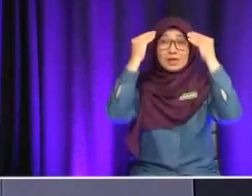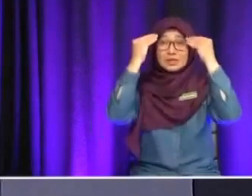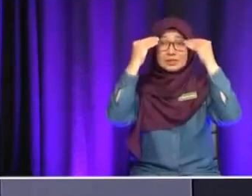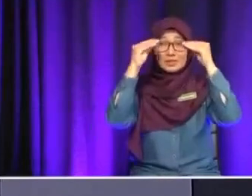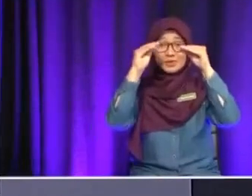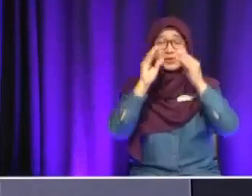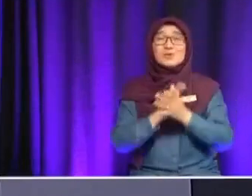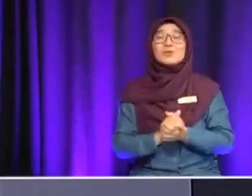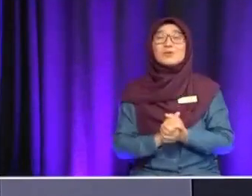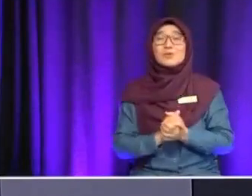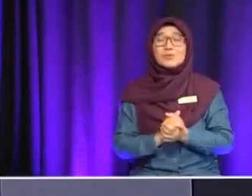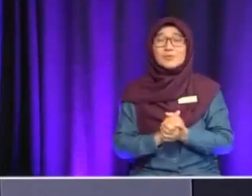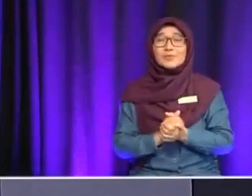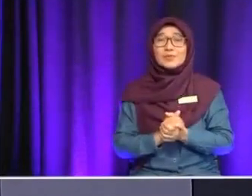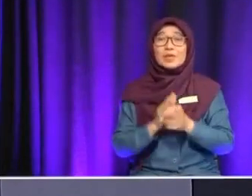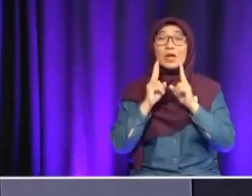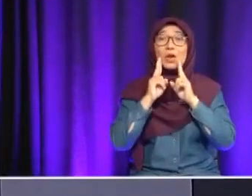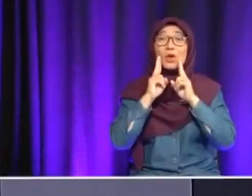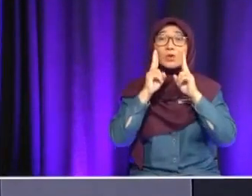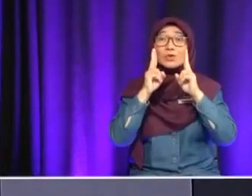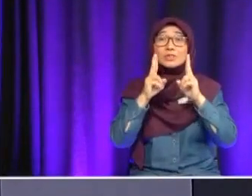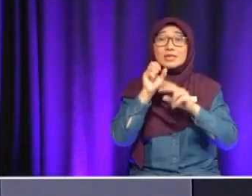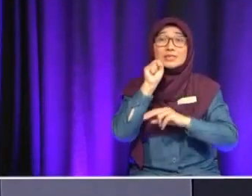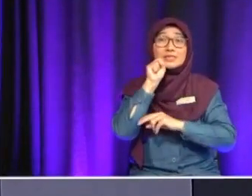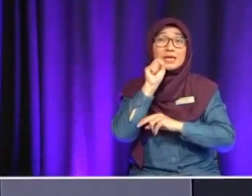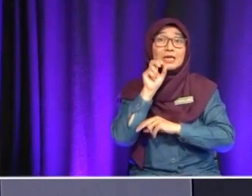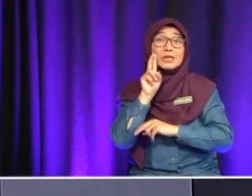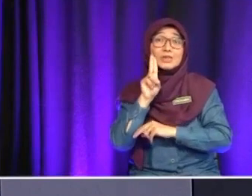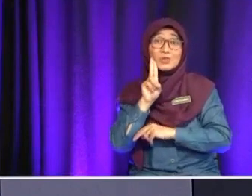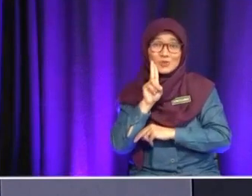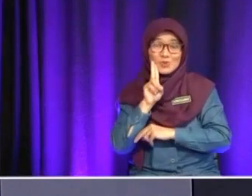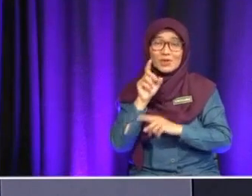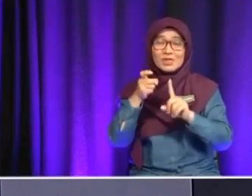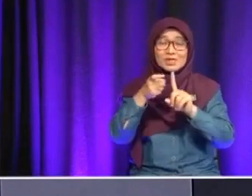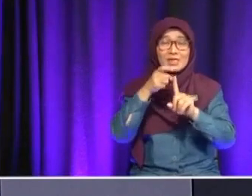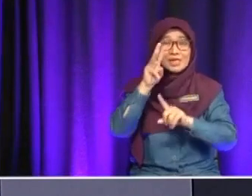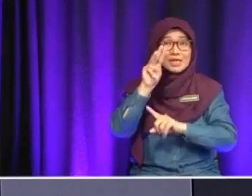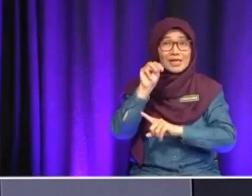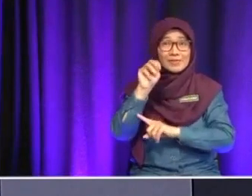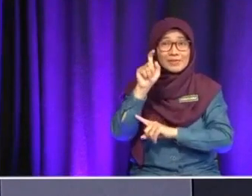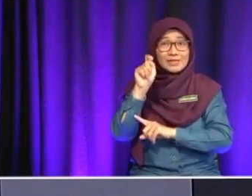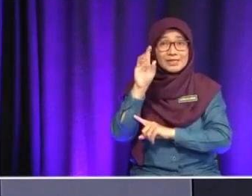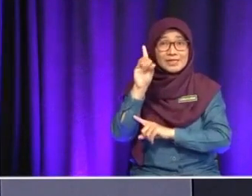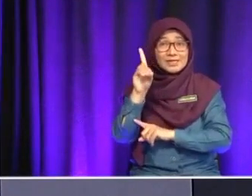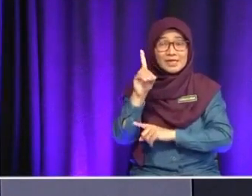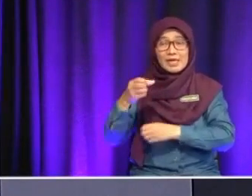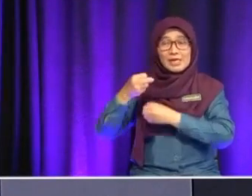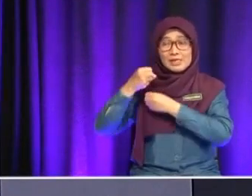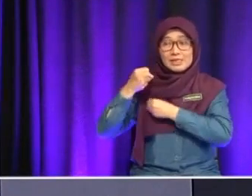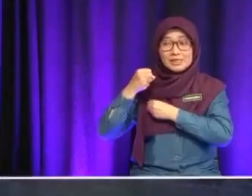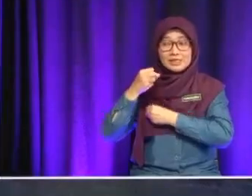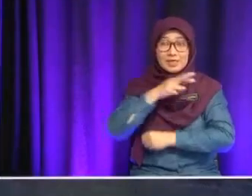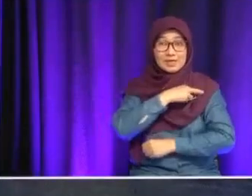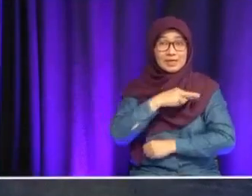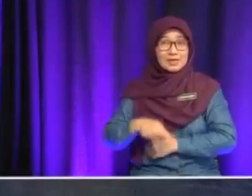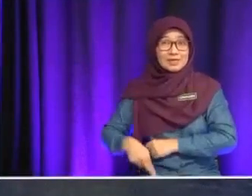bersama dengan kita di studio pada hari ini Ustazah Nur Suhaili Sapon daripada Maktab Tentera Diraja Wilayah Persekutuan Kuala Lumpur.